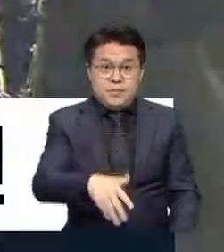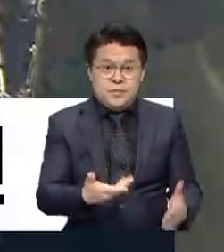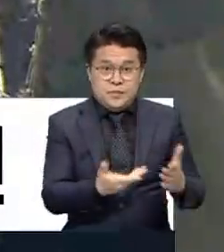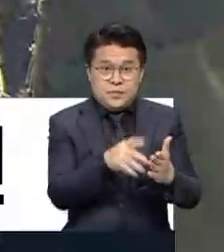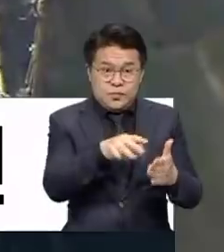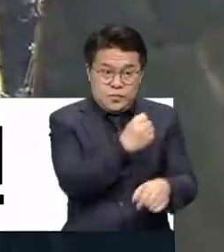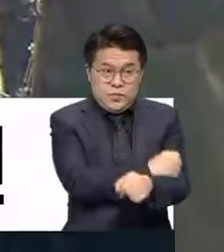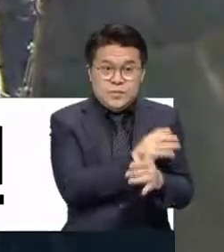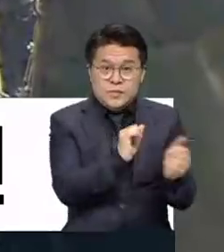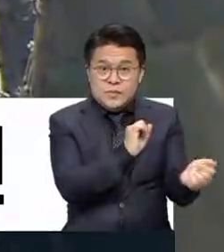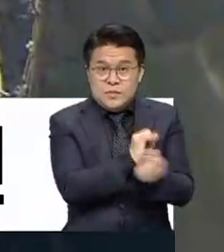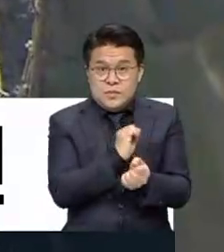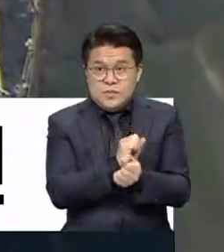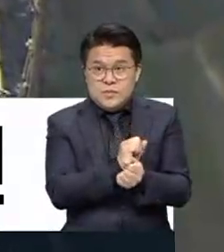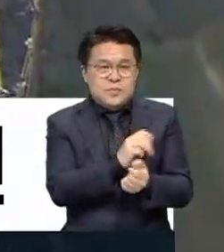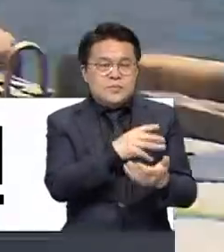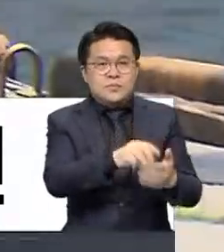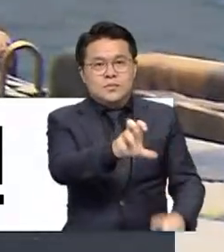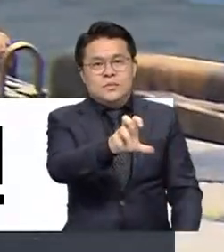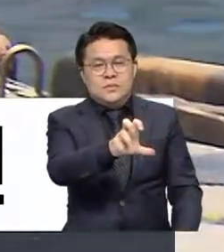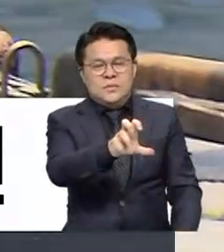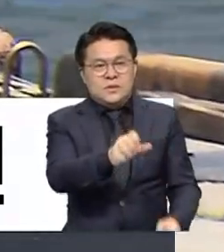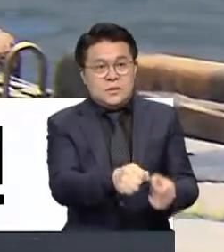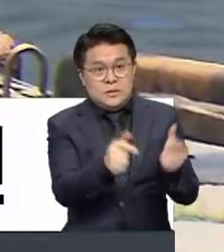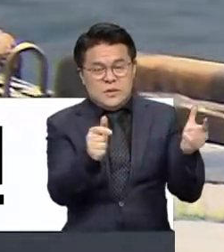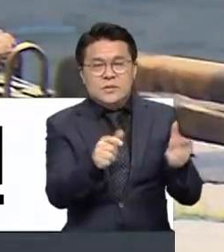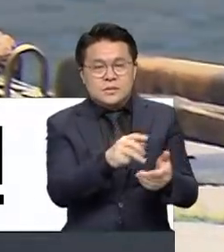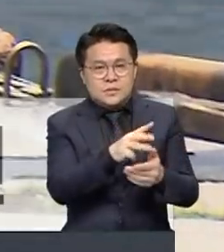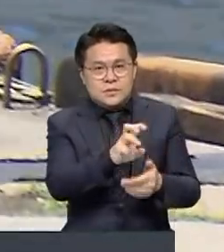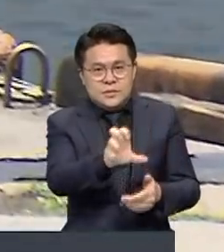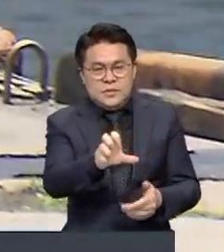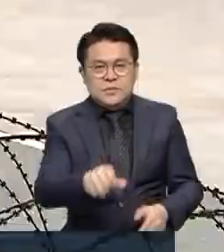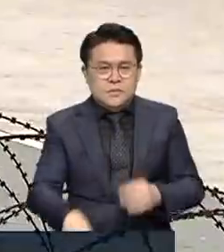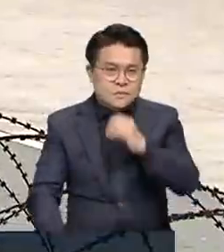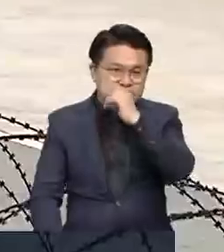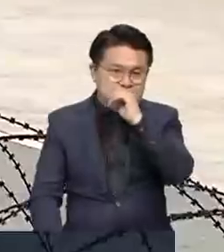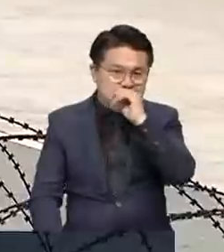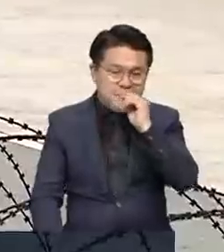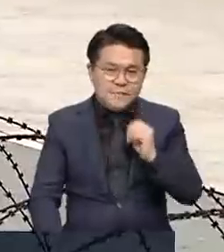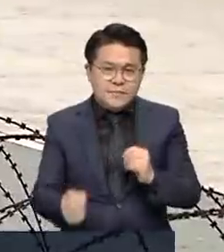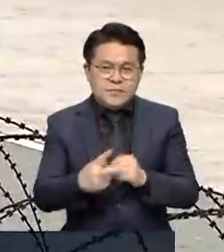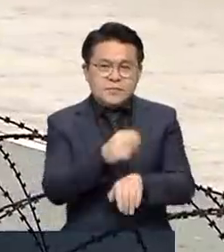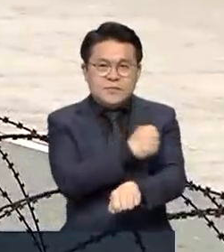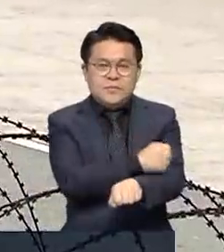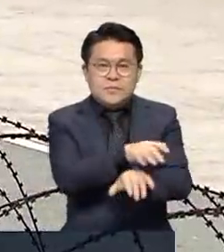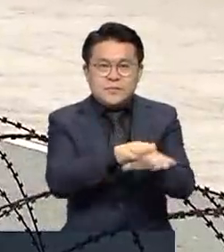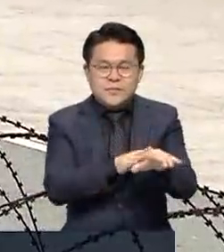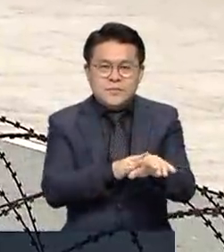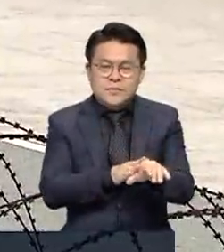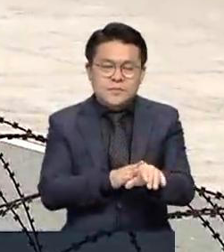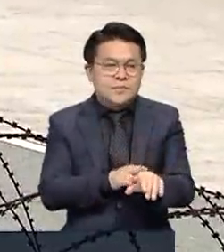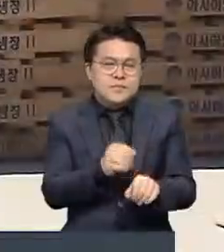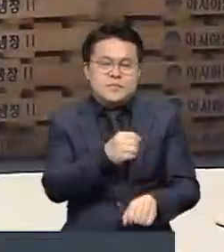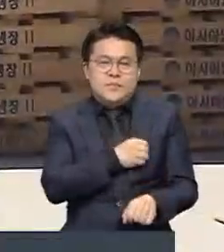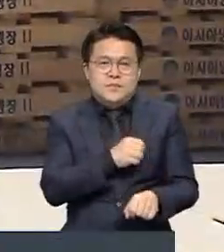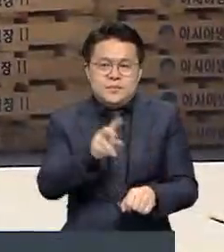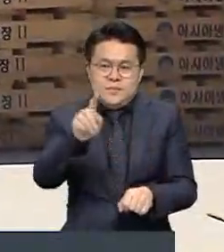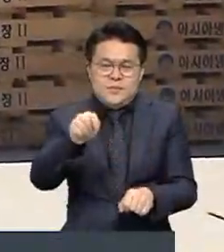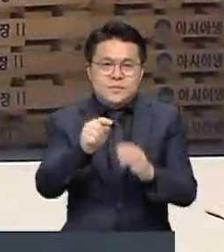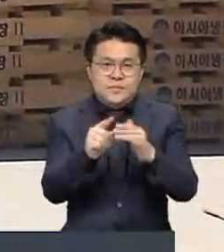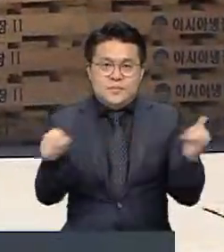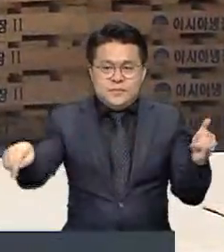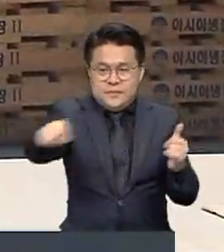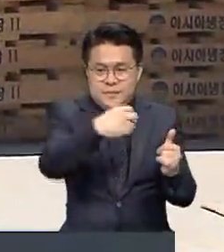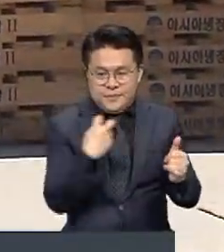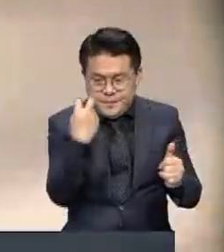근로자들도 감염자가 35명까지 증가했습니다. 감천항 항운 노조는 조합원 1만 명에 대해 전수검사를